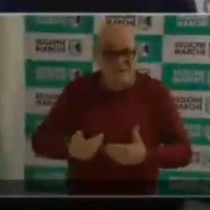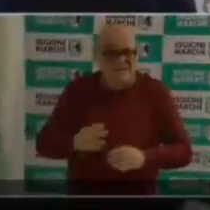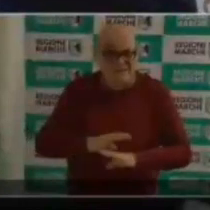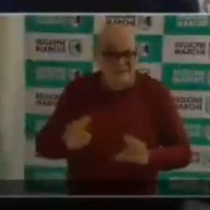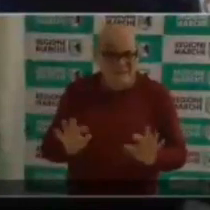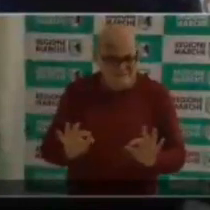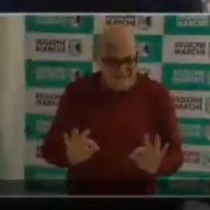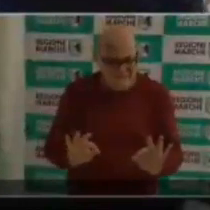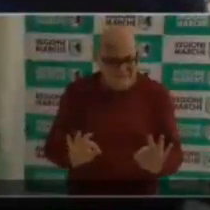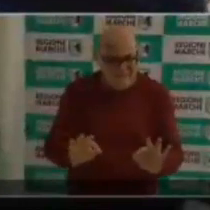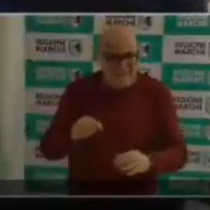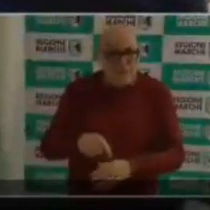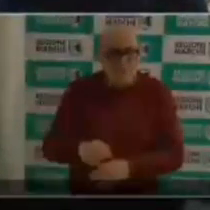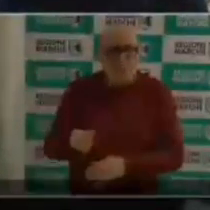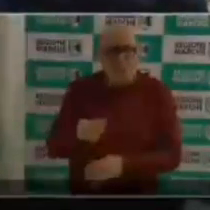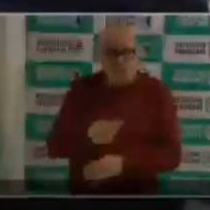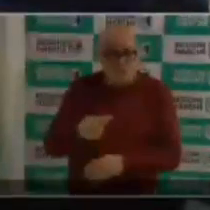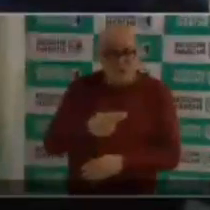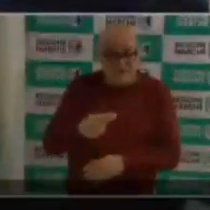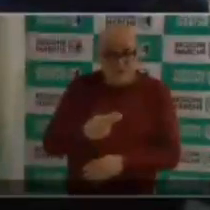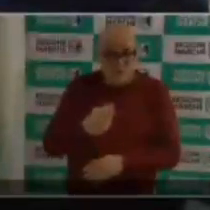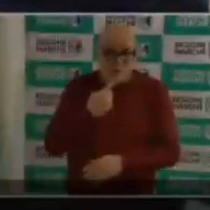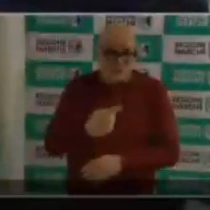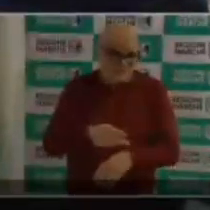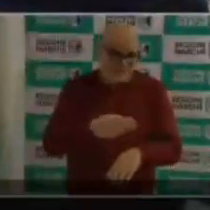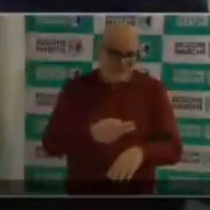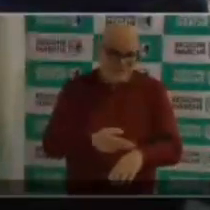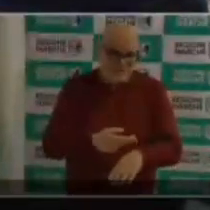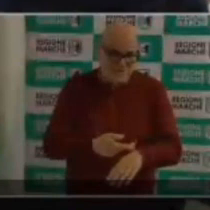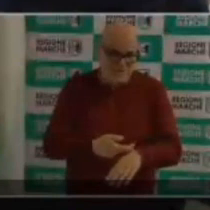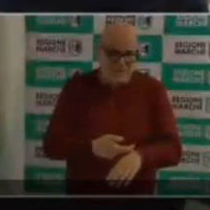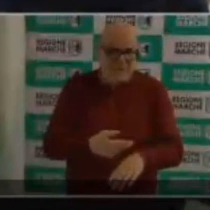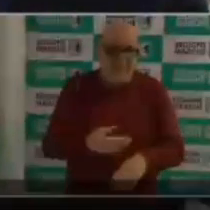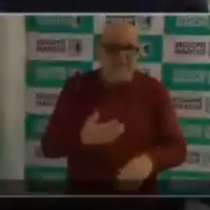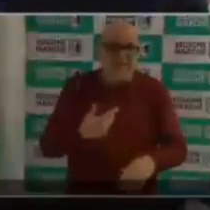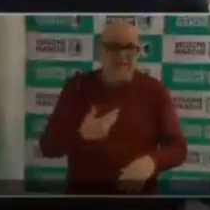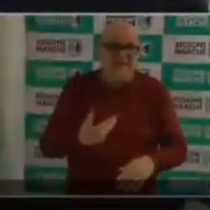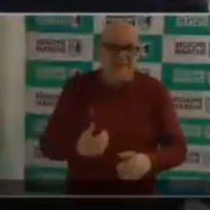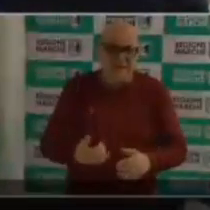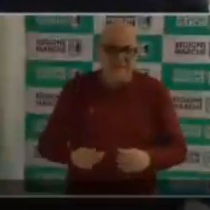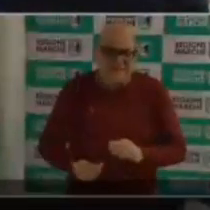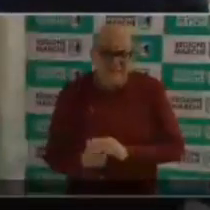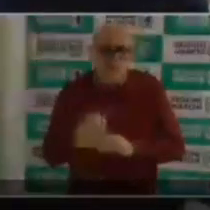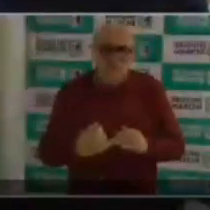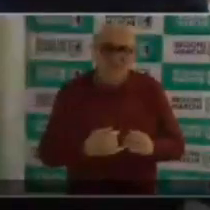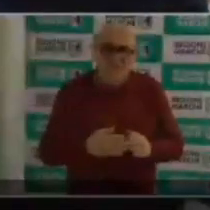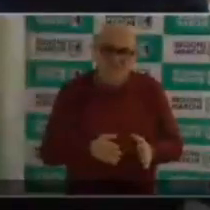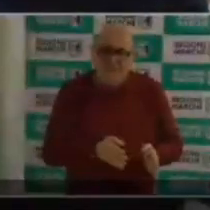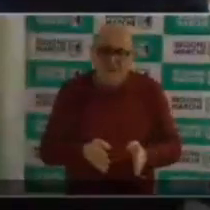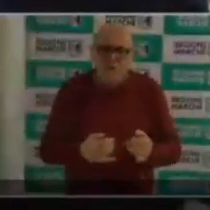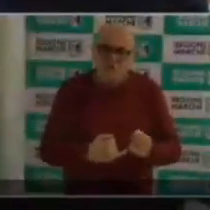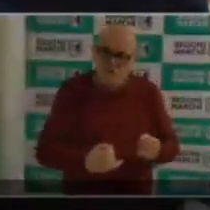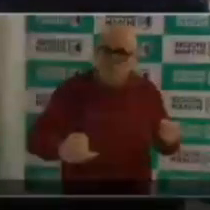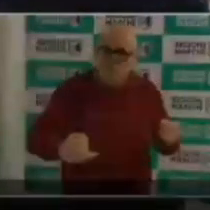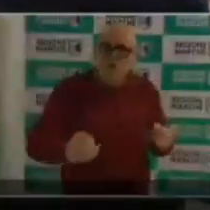come diceva poco fa l'assessore Giorgia Latini, che si sviluppa proprio in sussidiarietà orizzontale. Siamo all'inizio di questo percorso della